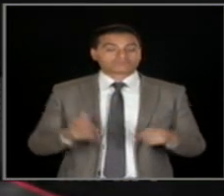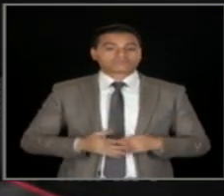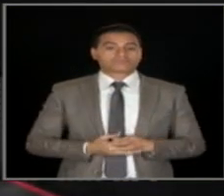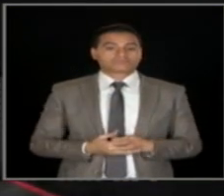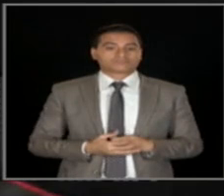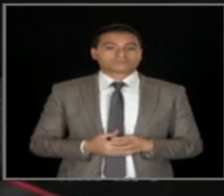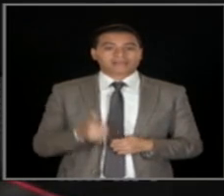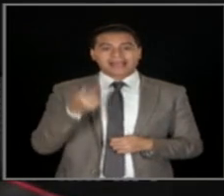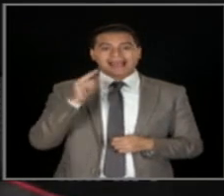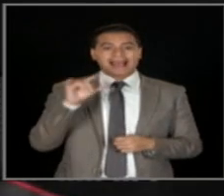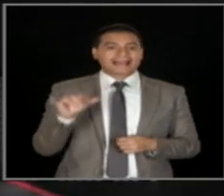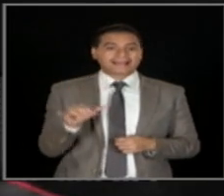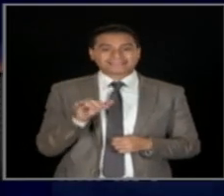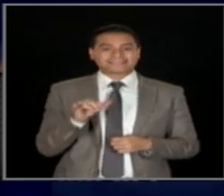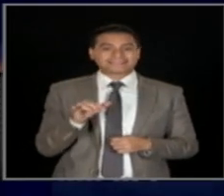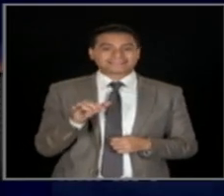أندي.